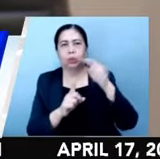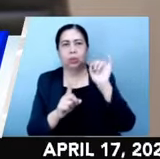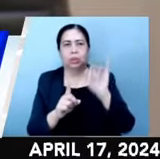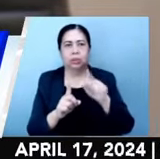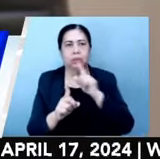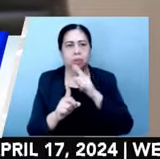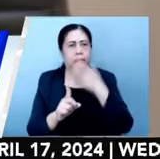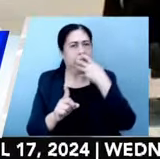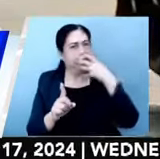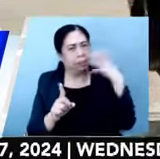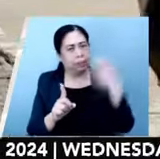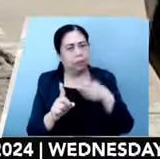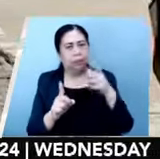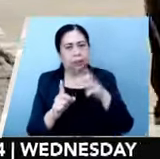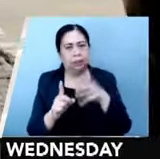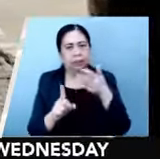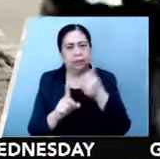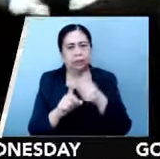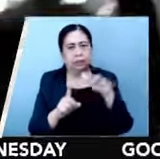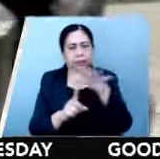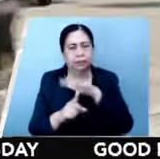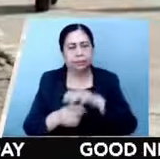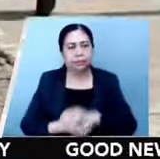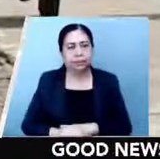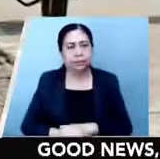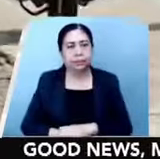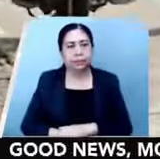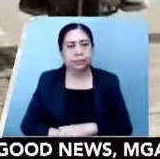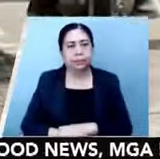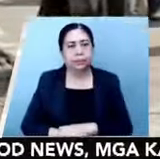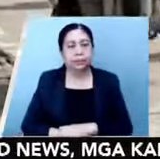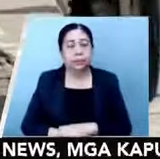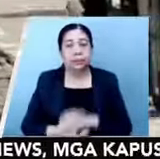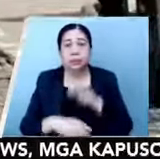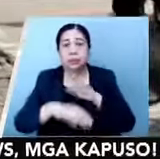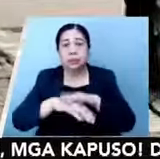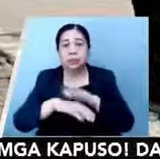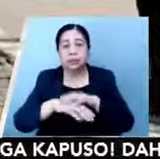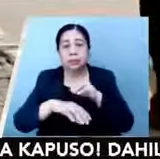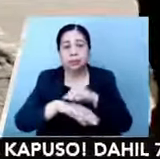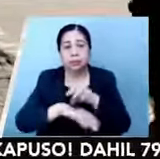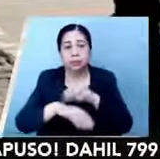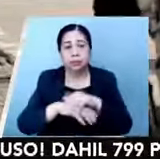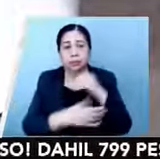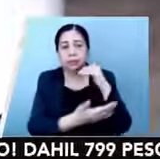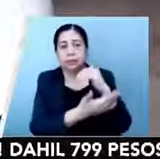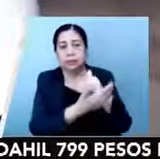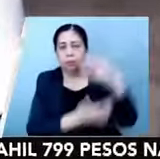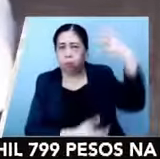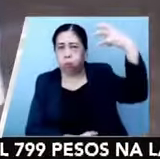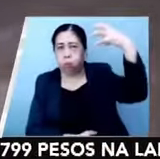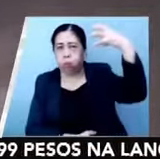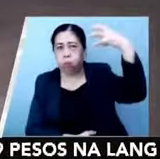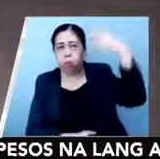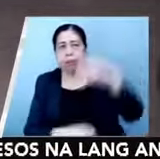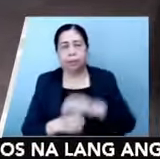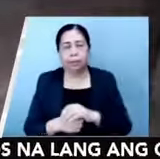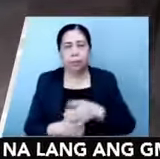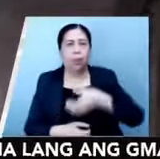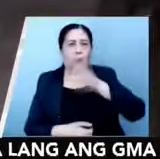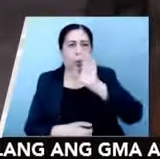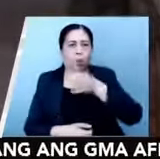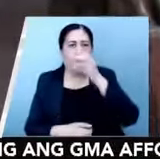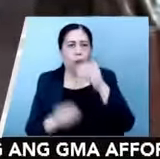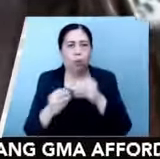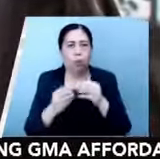ating mga instrumento. Sa ganitong init, laging payo ng health experts, umiwas magbabad sa araw, uminom ng maraming tubig at